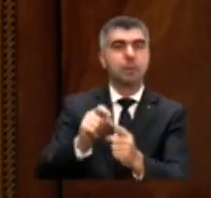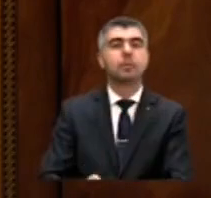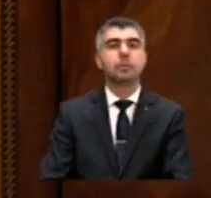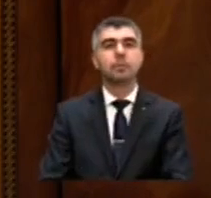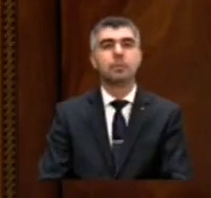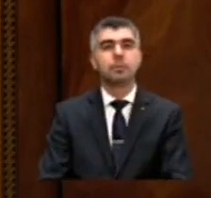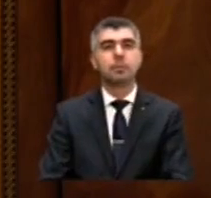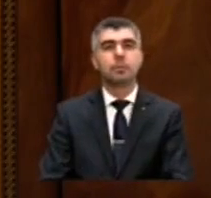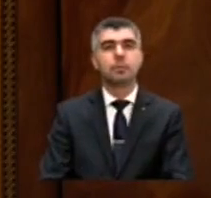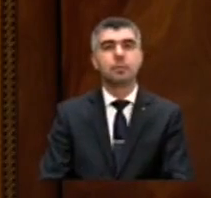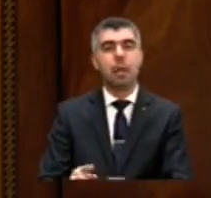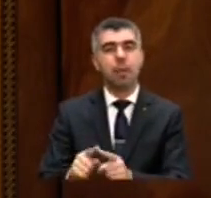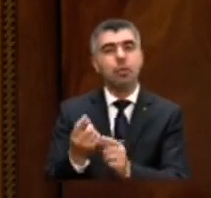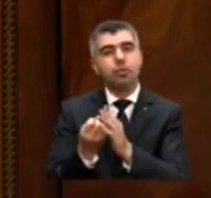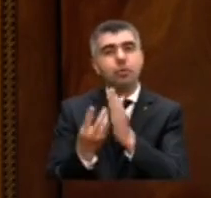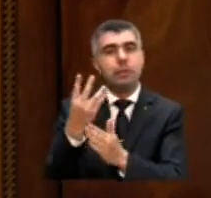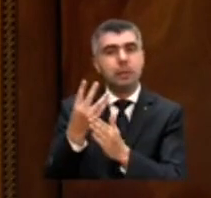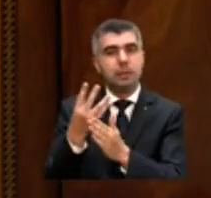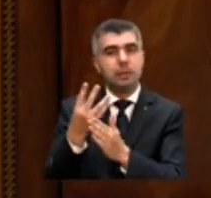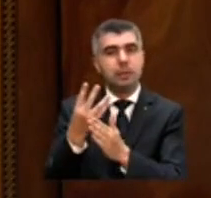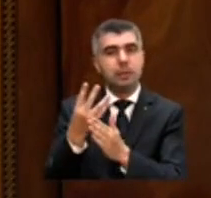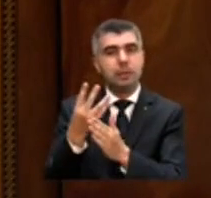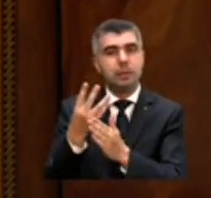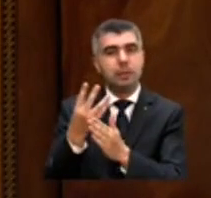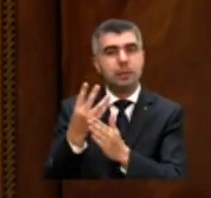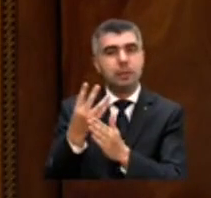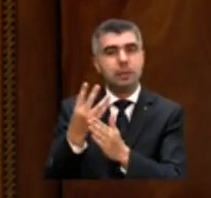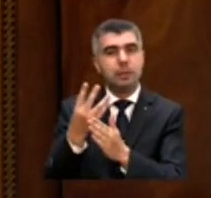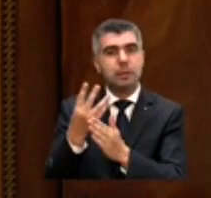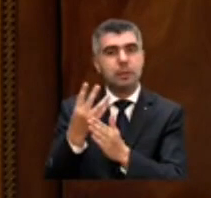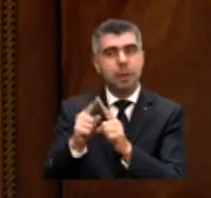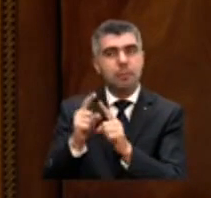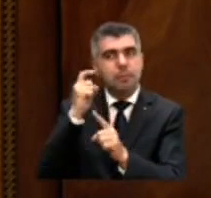نحو الابتكار، وتعزيزا لجاذبية